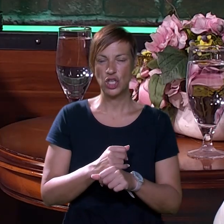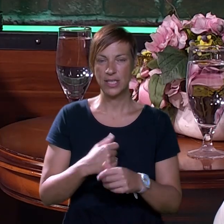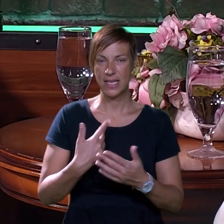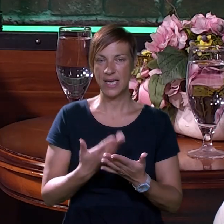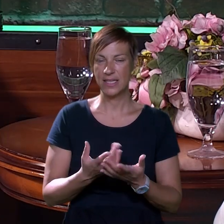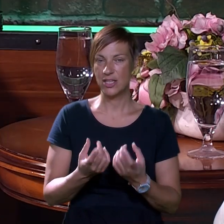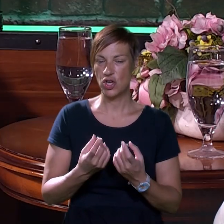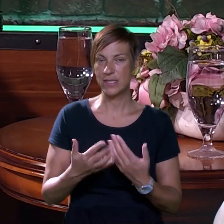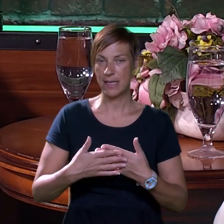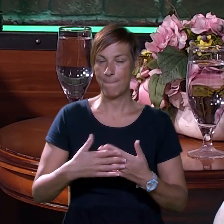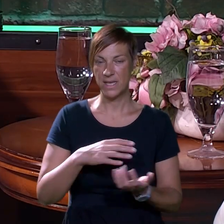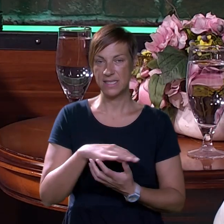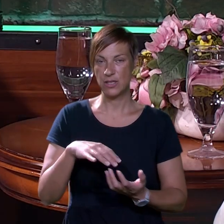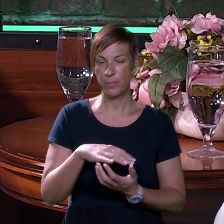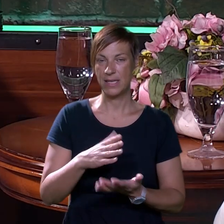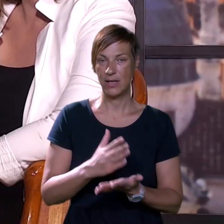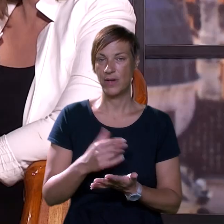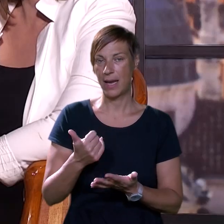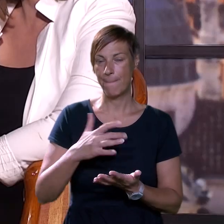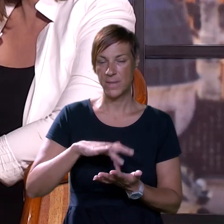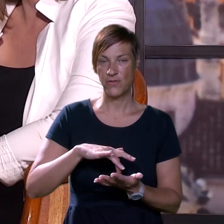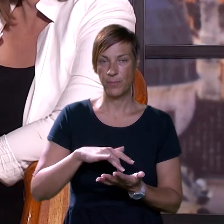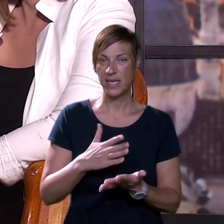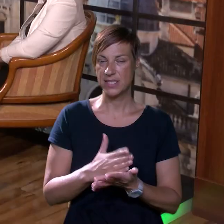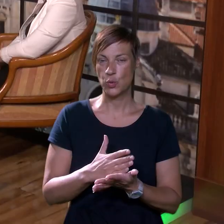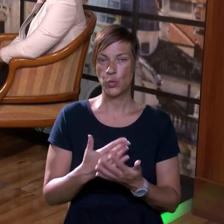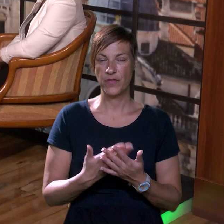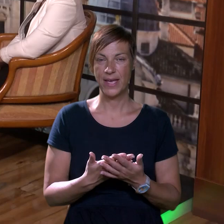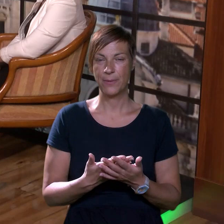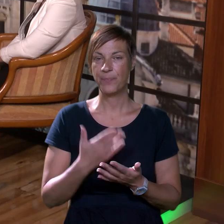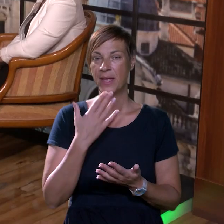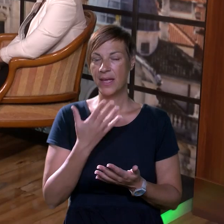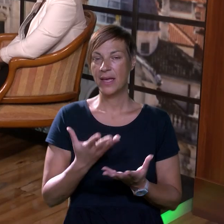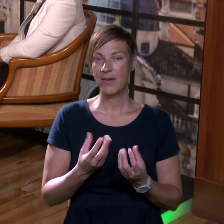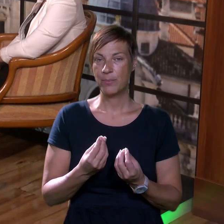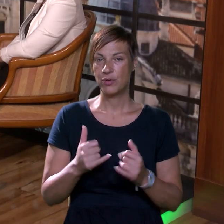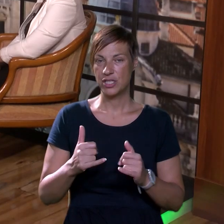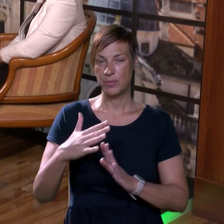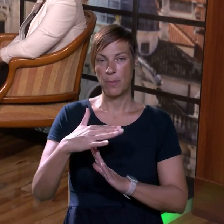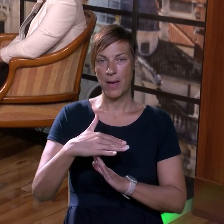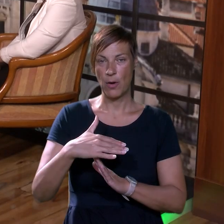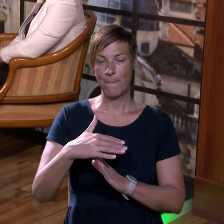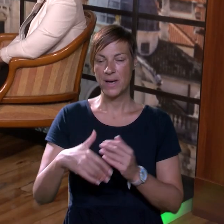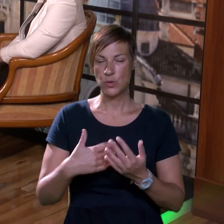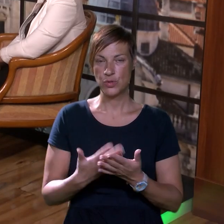odraditi, osim biti s njima. Obitelj uvijek na prvom mjestu. Uvijek. Hvala vam puno, sad ćemo napraviti jedan kratki predah,